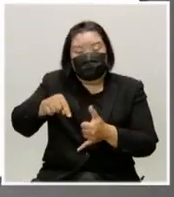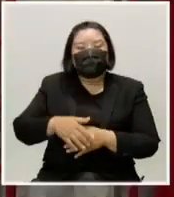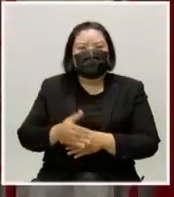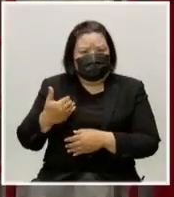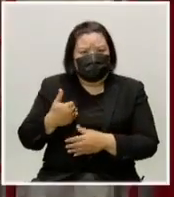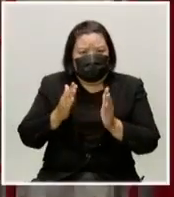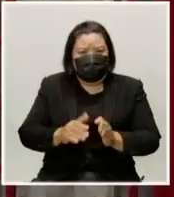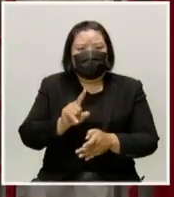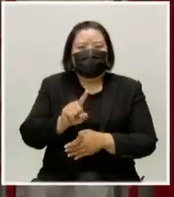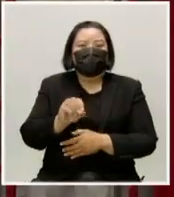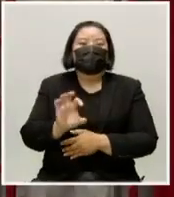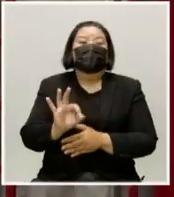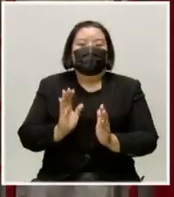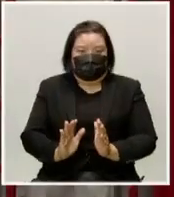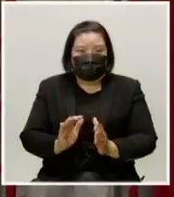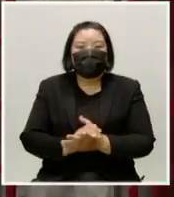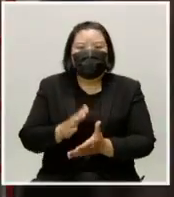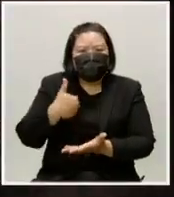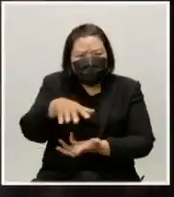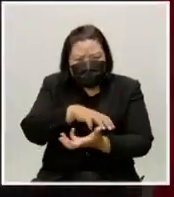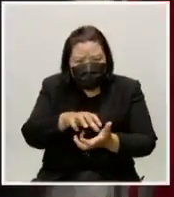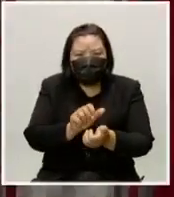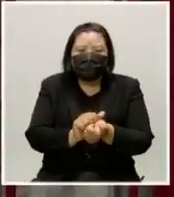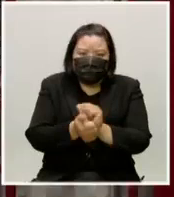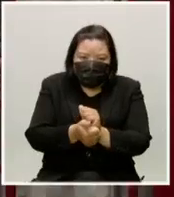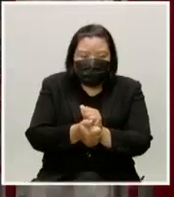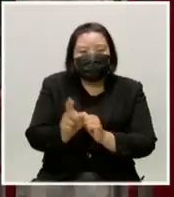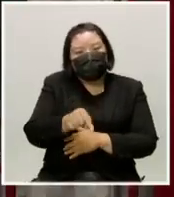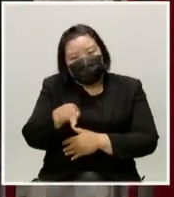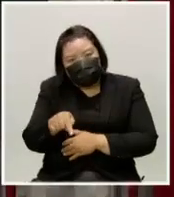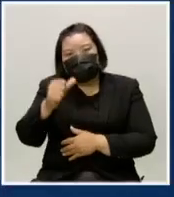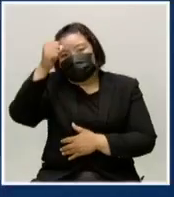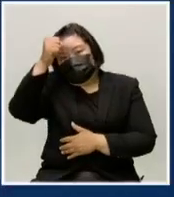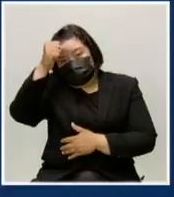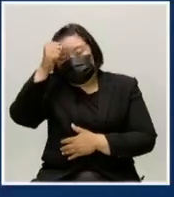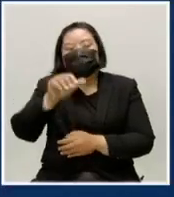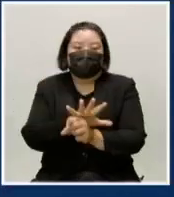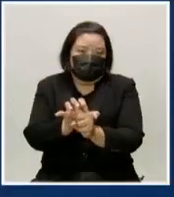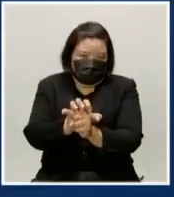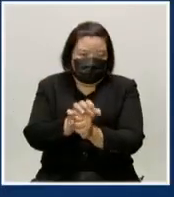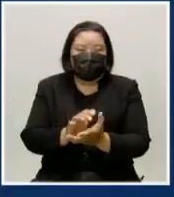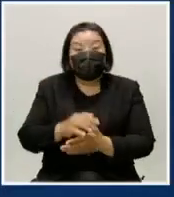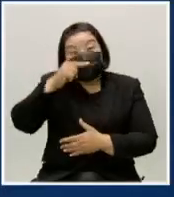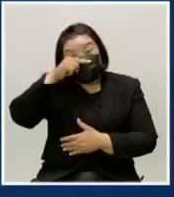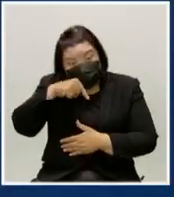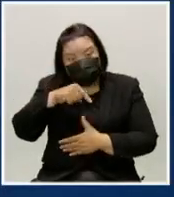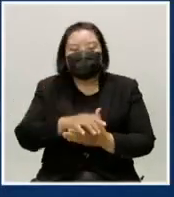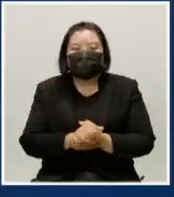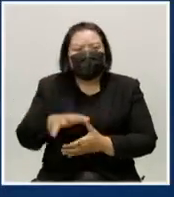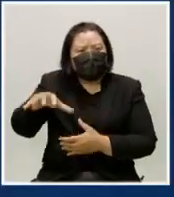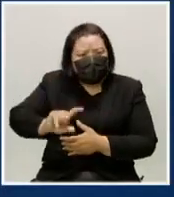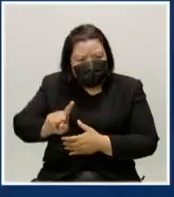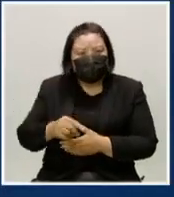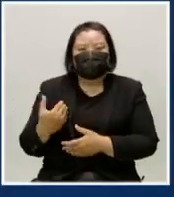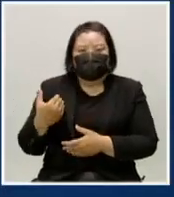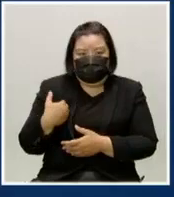ใน109รายปะปนกับสายพันธุ์อังกฤษและอินเดียที่เพิ่มมากขึ้นโดยตัวอย่างที่เจอในไทยส่งจากคุณหมอโรมบั